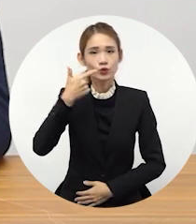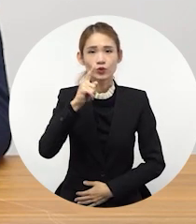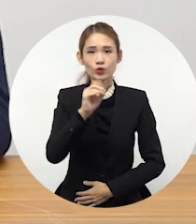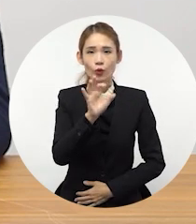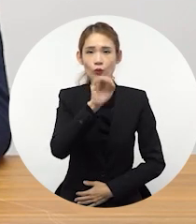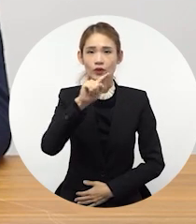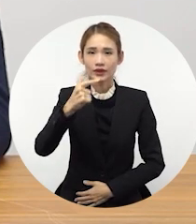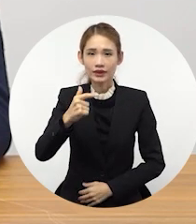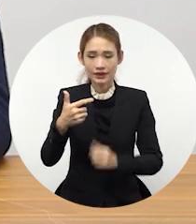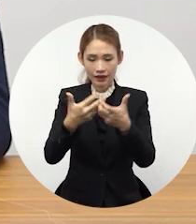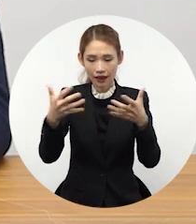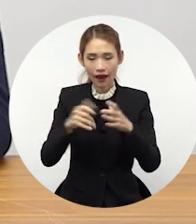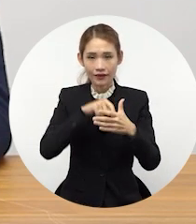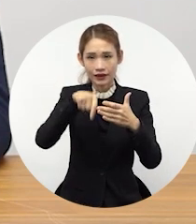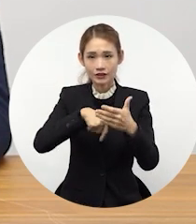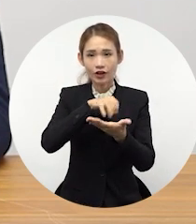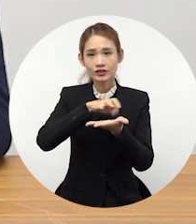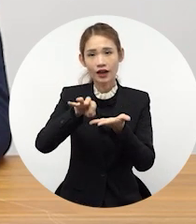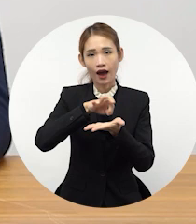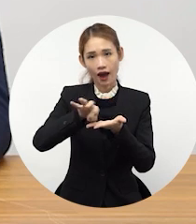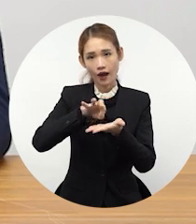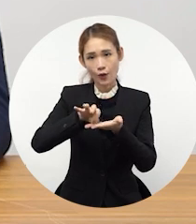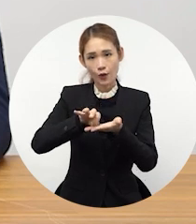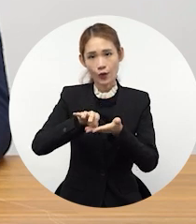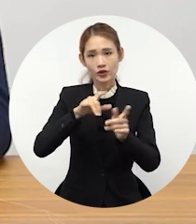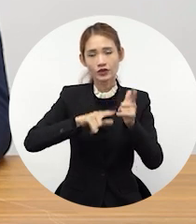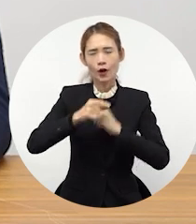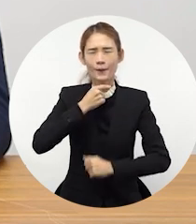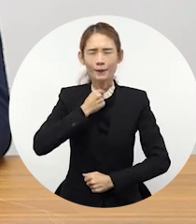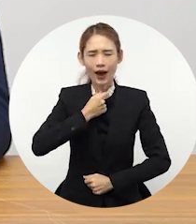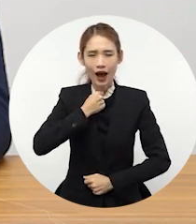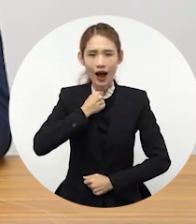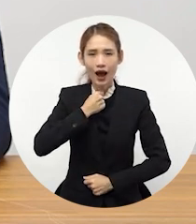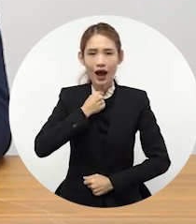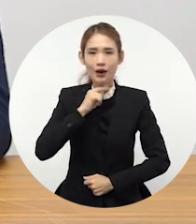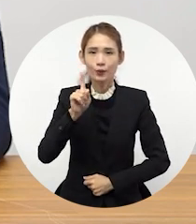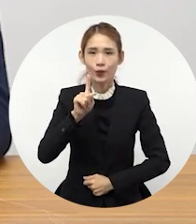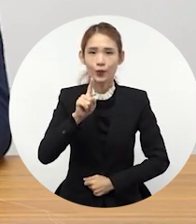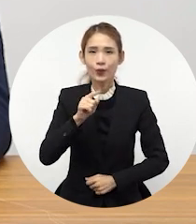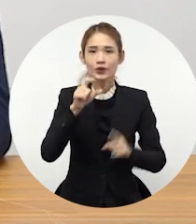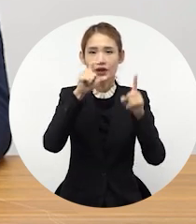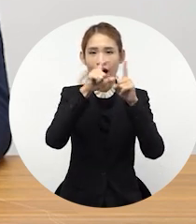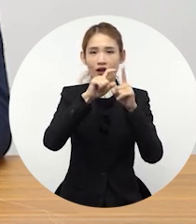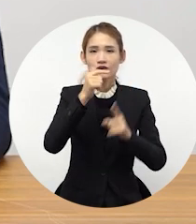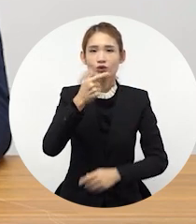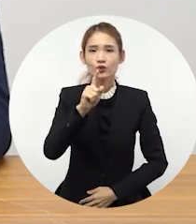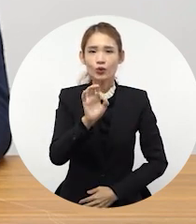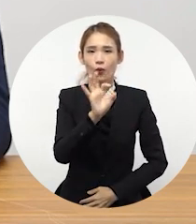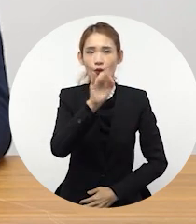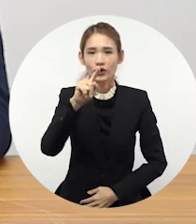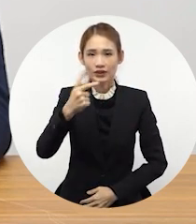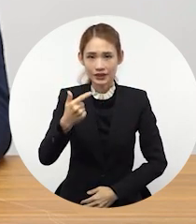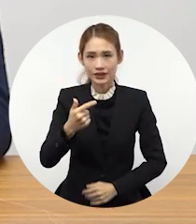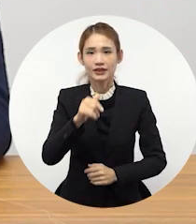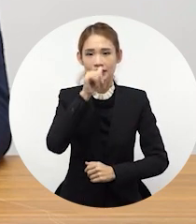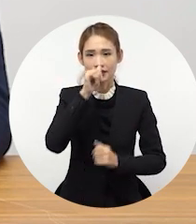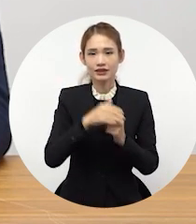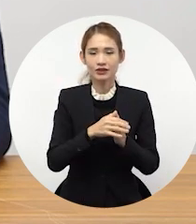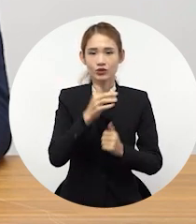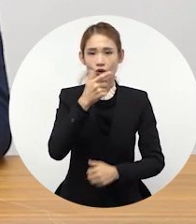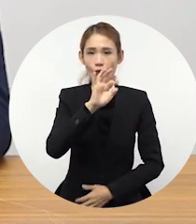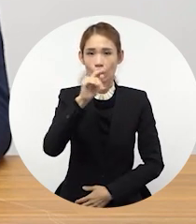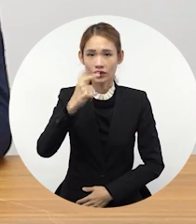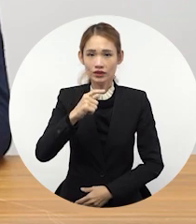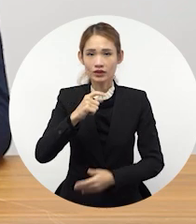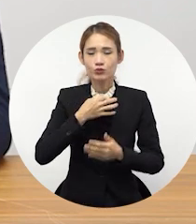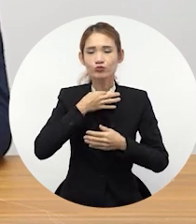농인이라는 표현을 그 당사자 그룹 안에서 조금 더 바라는 표현으로 농인을 많이 쓰세요. 그래서 이런 차이들이 있다.